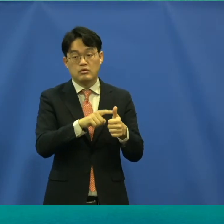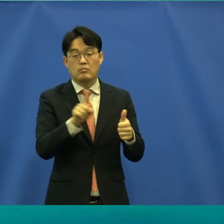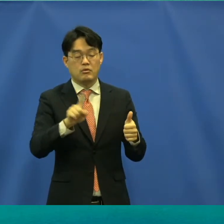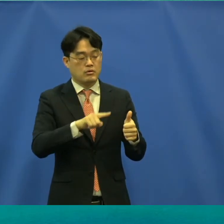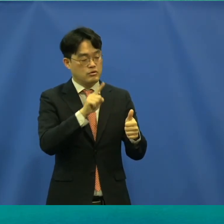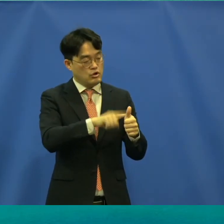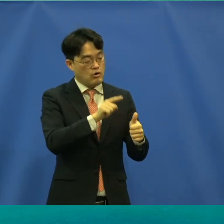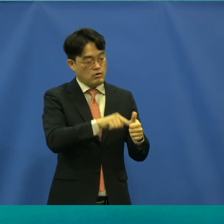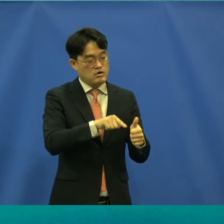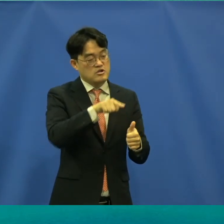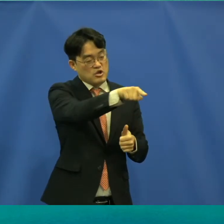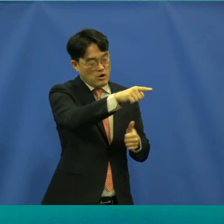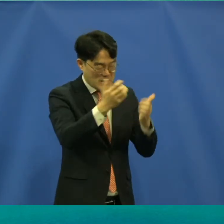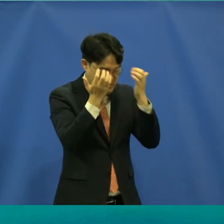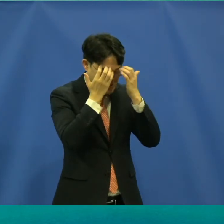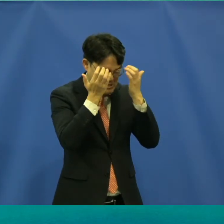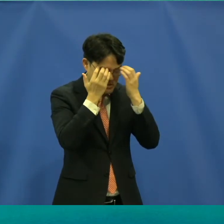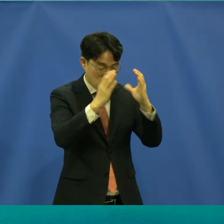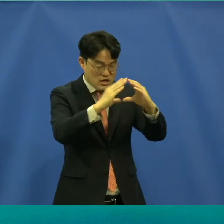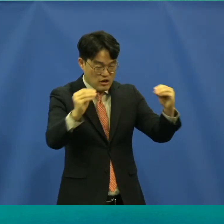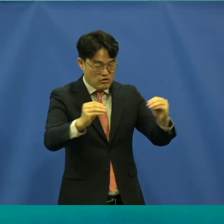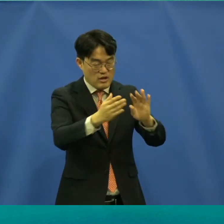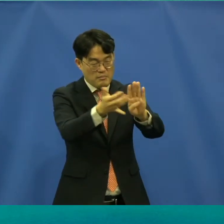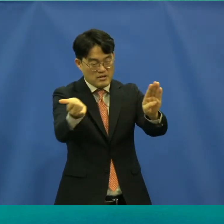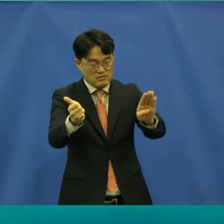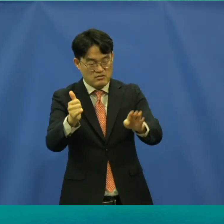말씀이 모세를 바로 앞으로 가게 하신 거예요.